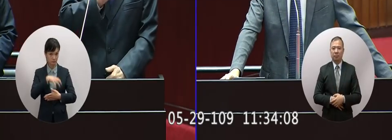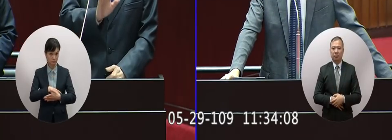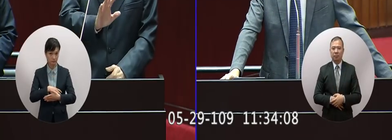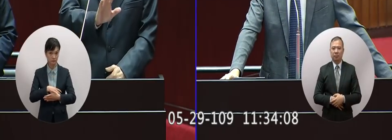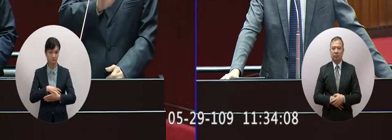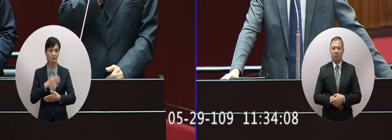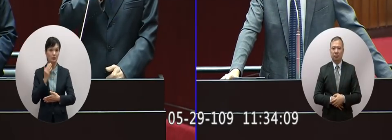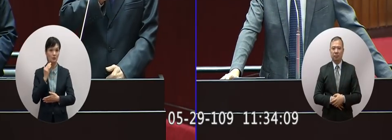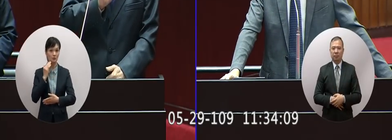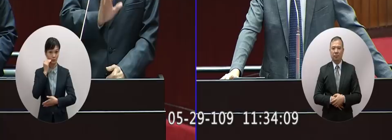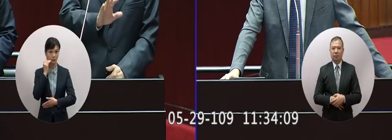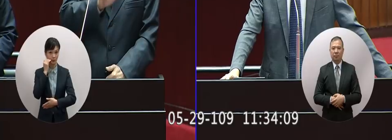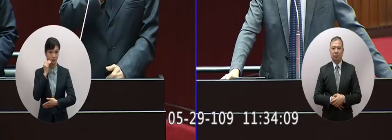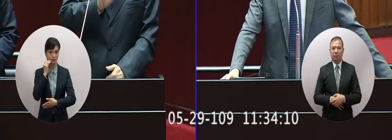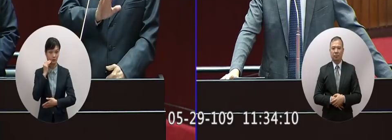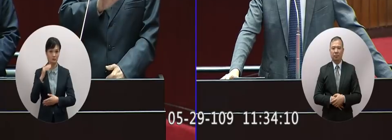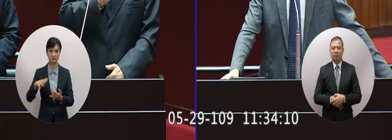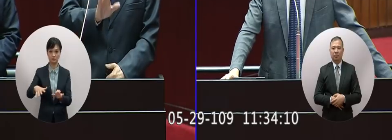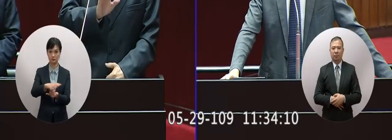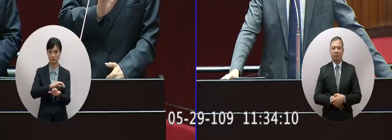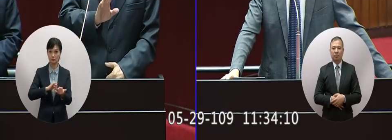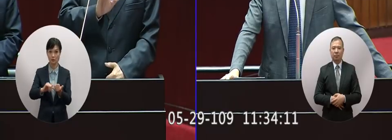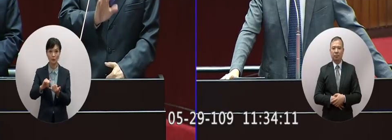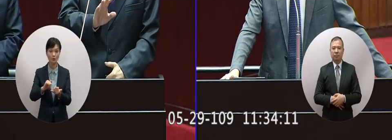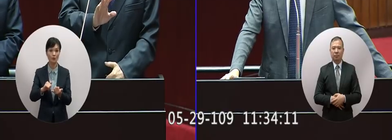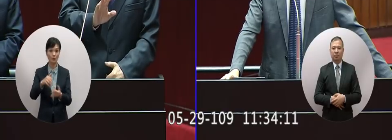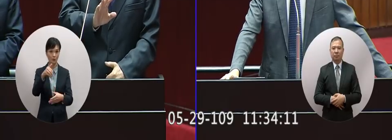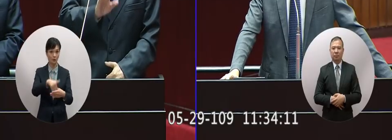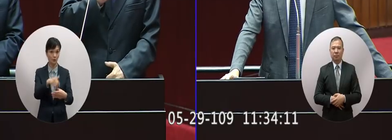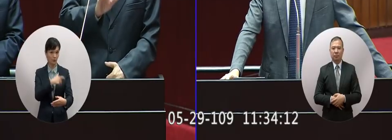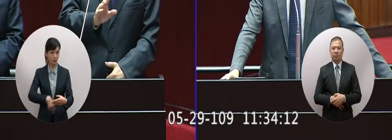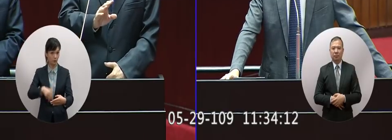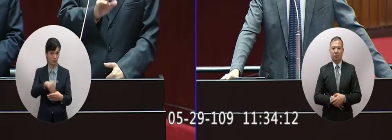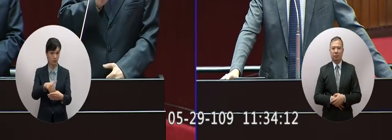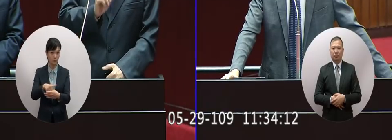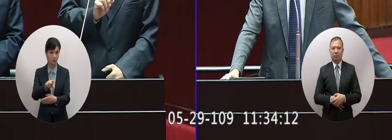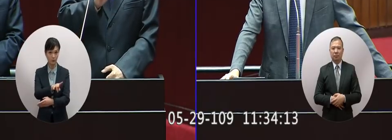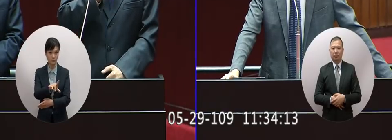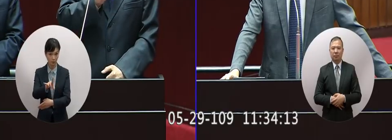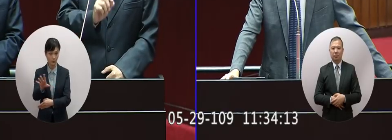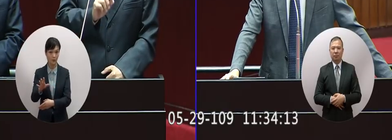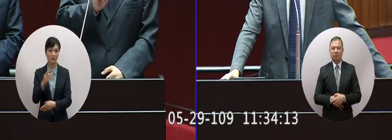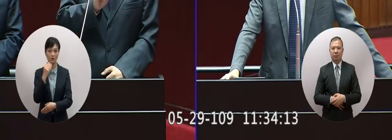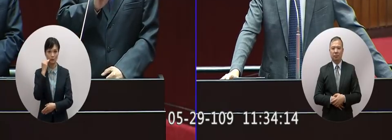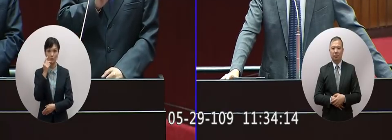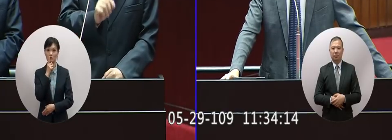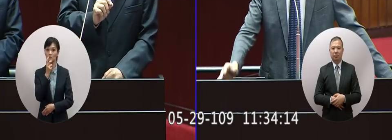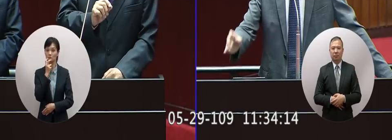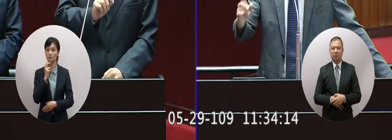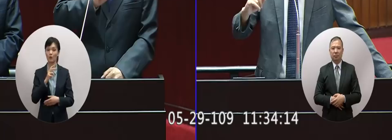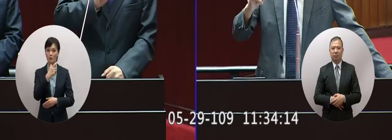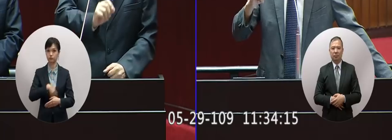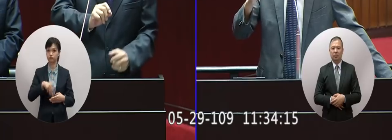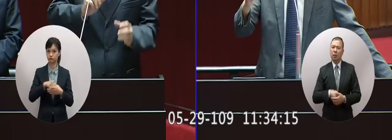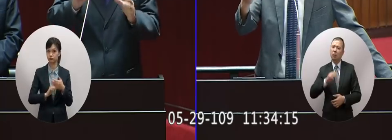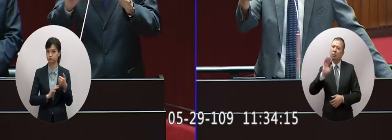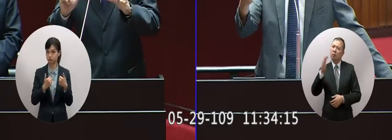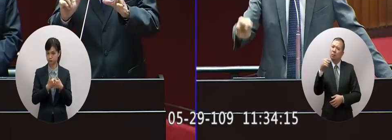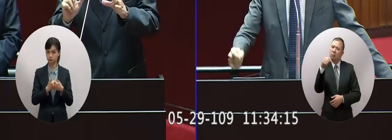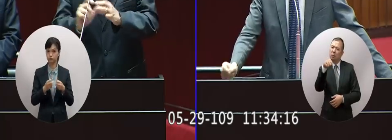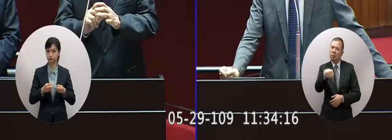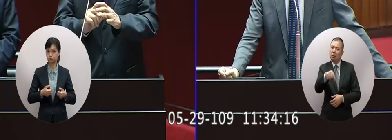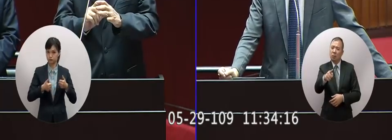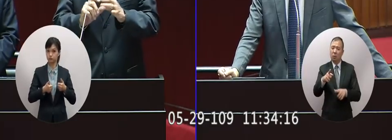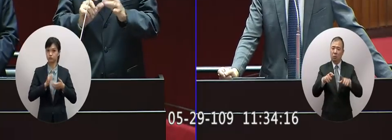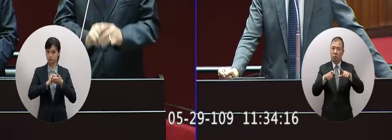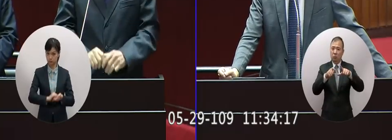三个月之内如果有全国性的这个选举的时候，只要经过中选会委员会的这个决议， 可是这个又跟你的